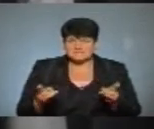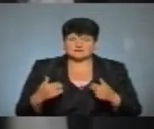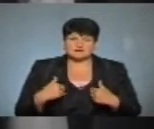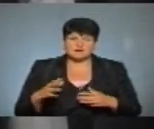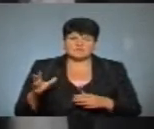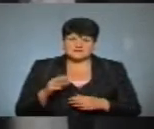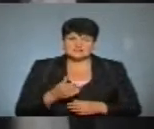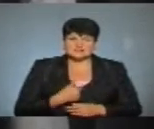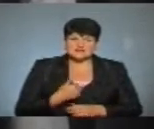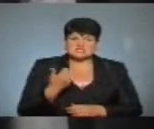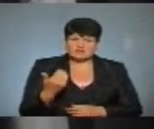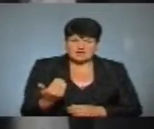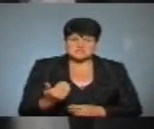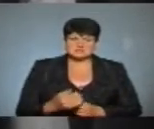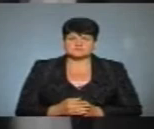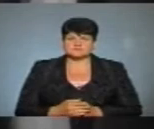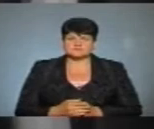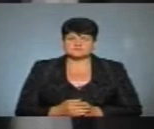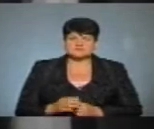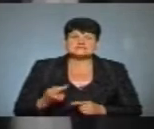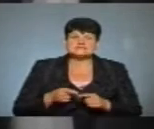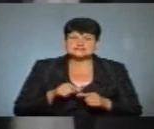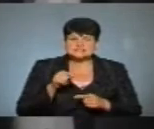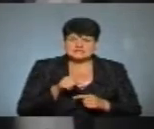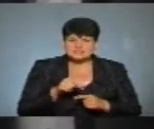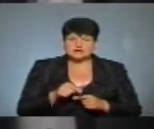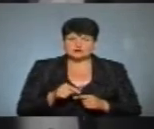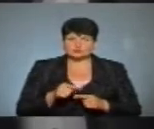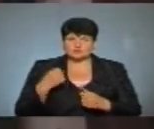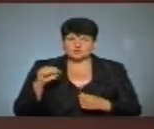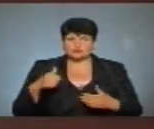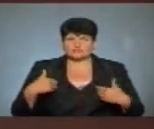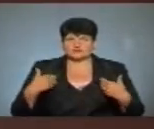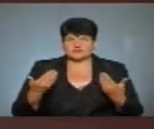всіх і нас, і вас з цією перемогою вітаю.